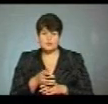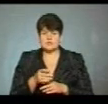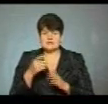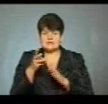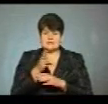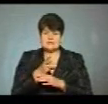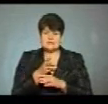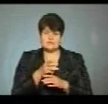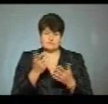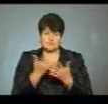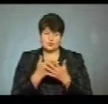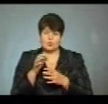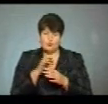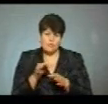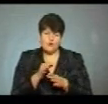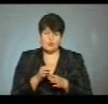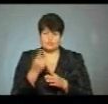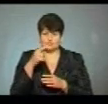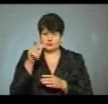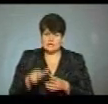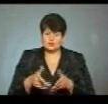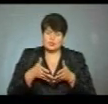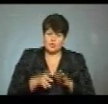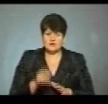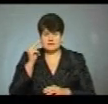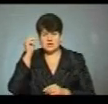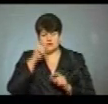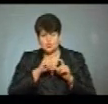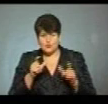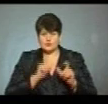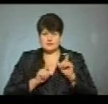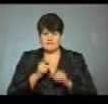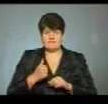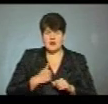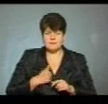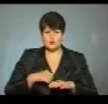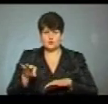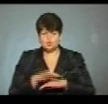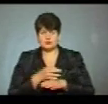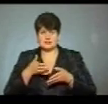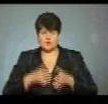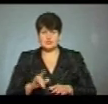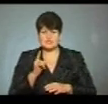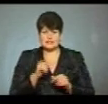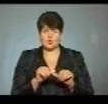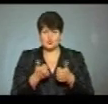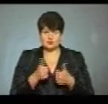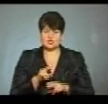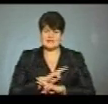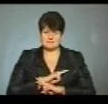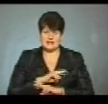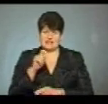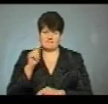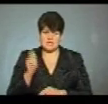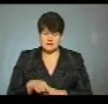про етапи життя одного чоловіка. Народження, навчання в школі, університеті, службу в армії, одруження, народження дитини, розлучення та смерть на